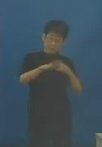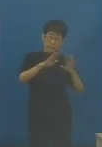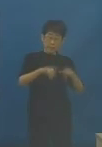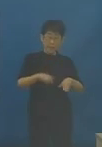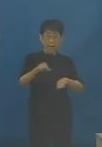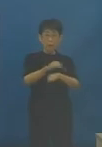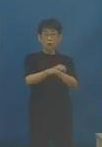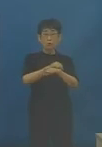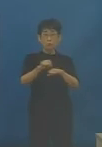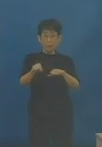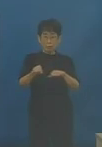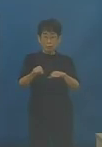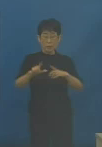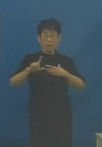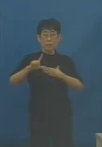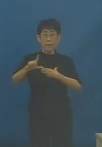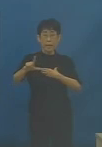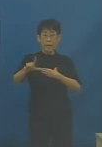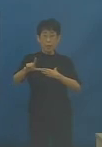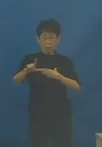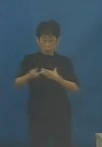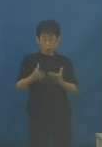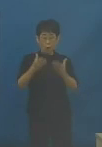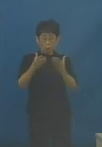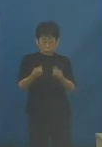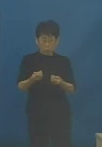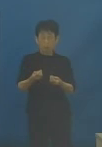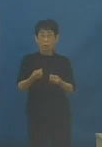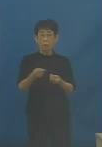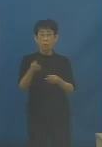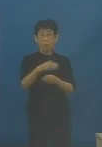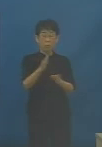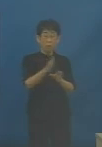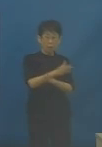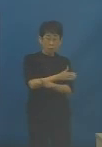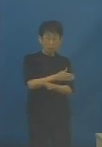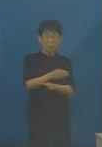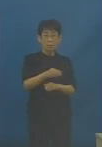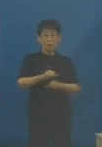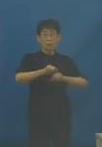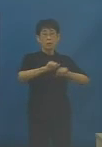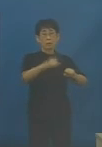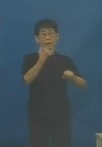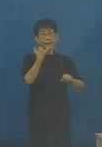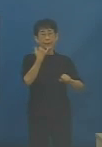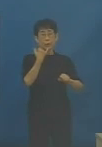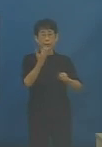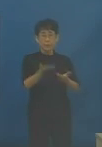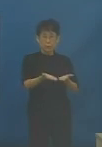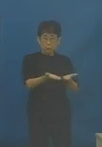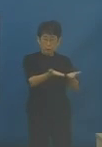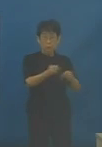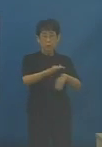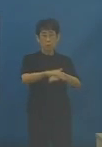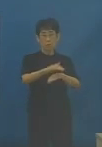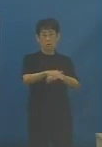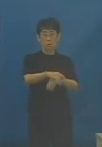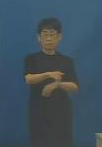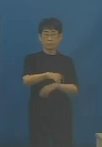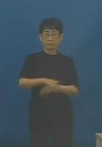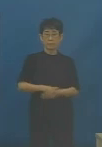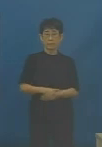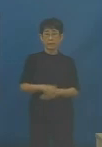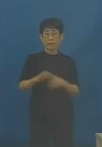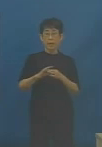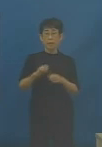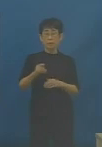てくるような状態になった後ですね、やっていただければ結構ですという扱いでありまして、その辺は多分学